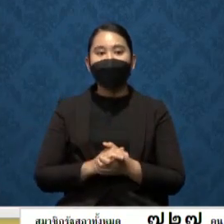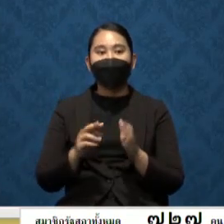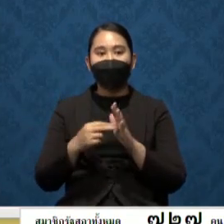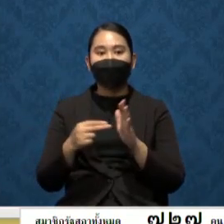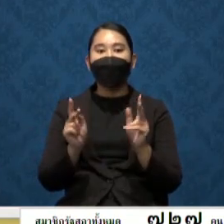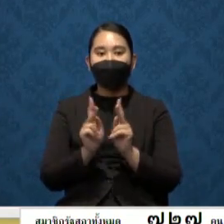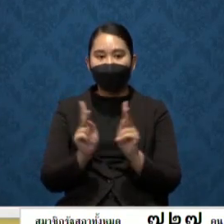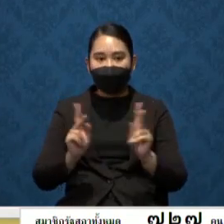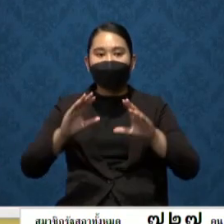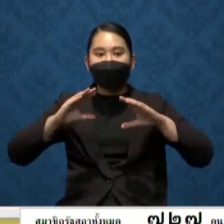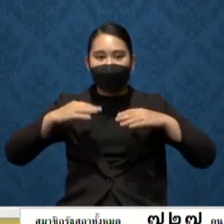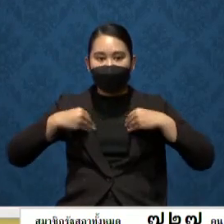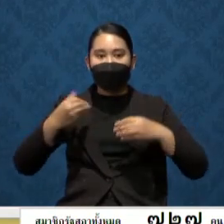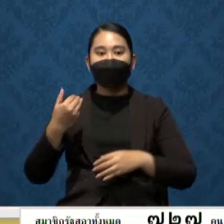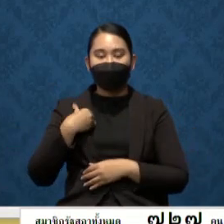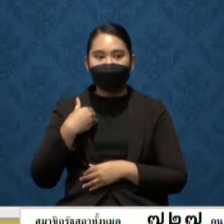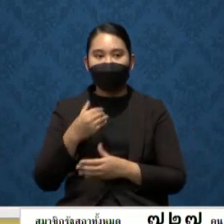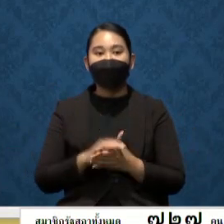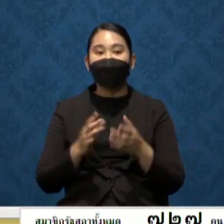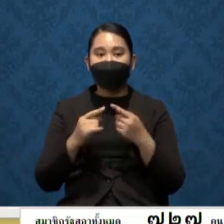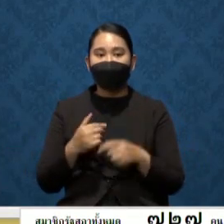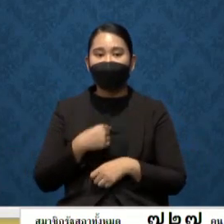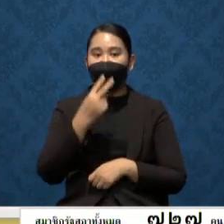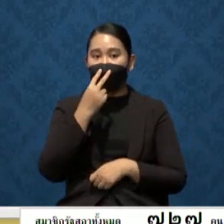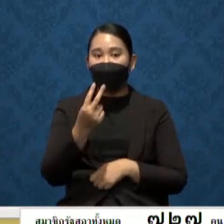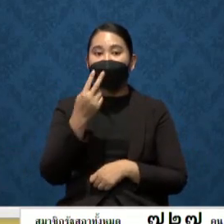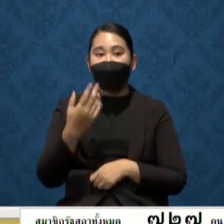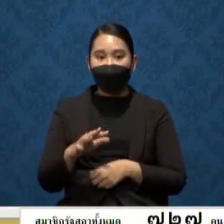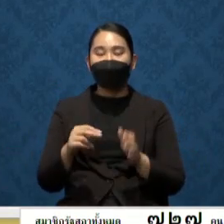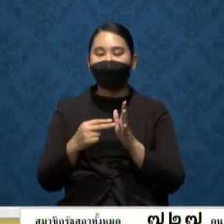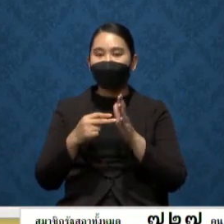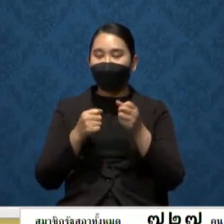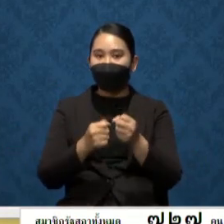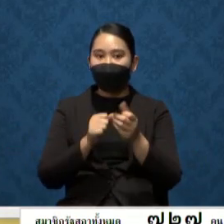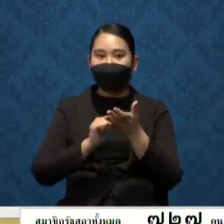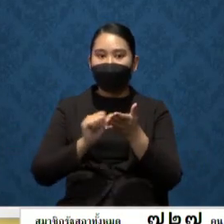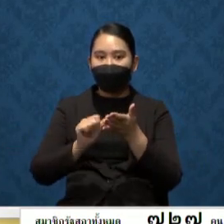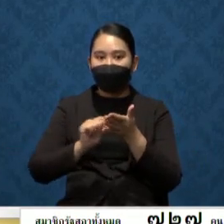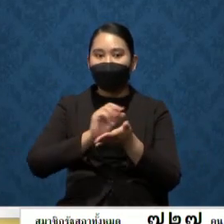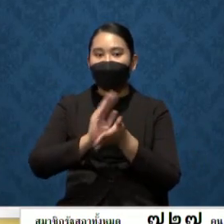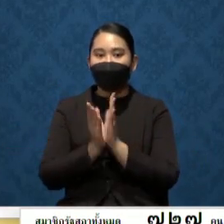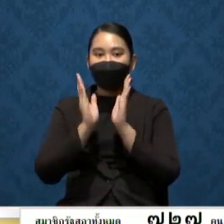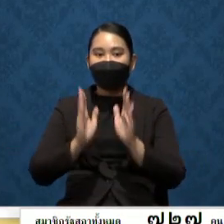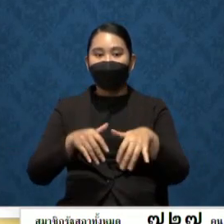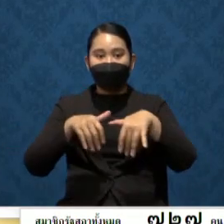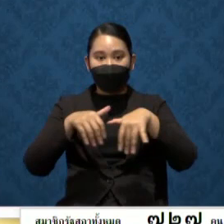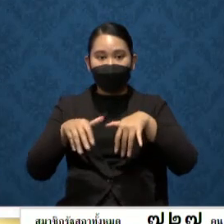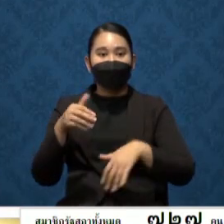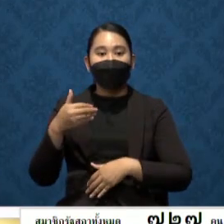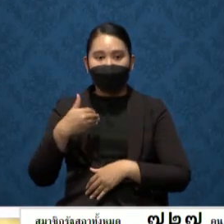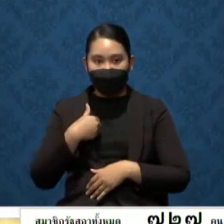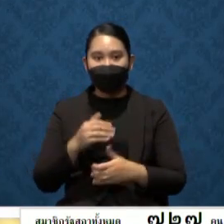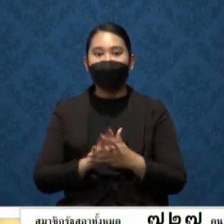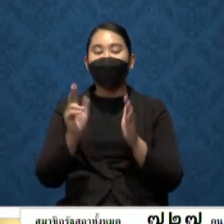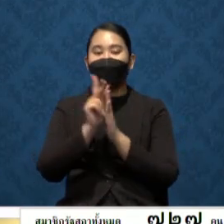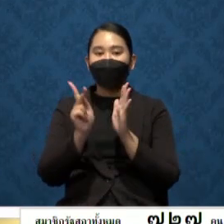มาที่การเห็นด้วยนะครับซึ่งเห็นแล้วครับประเด็นเนี่ยตรงกันว่าเราก็ยามแก้กฎหมายเนี่ยให้เป็นประโยชน์กับพี่น้องประชาชนและเป็นกฎหมาย